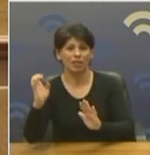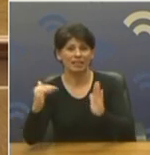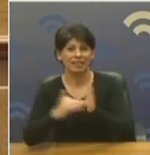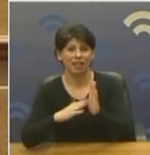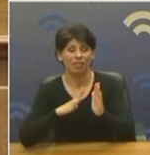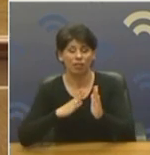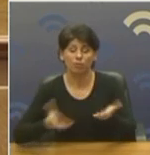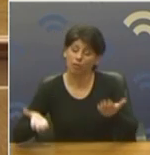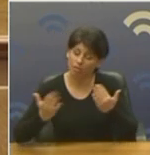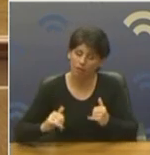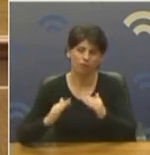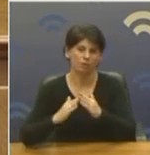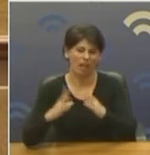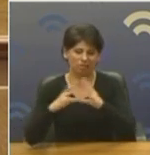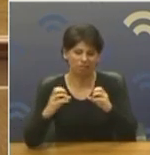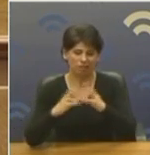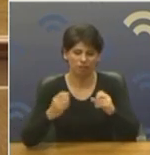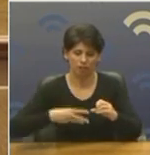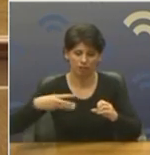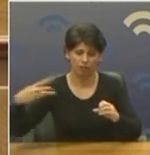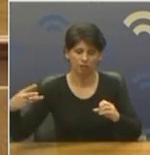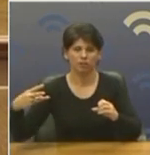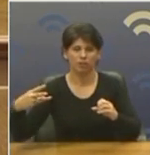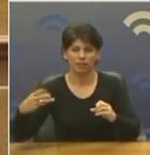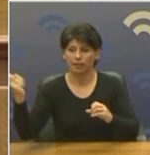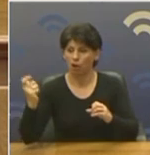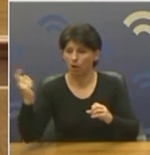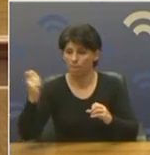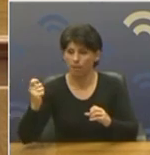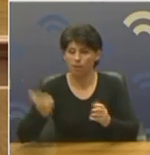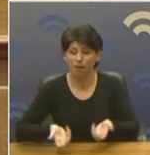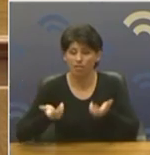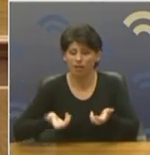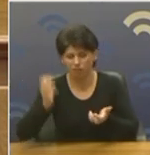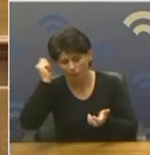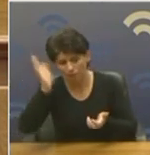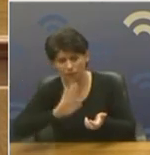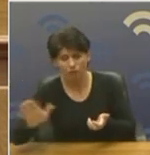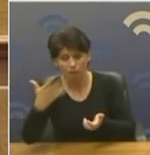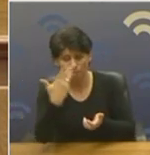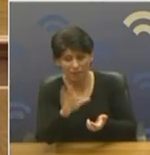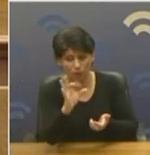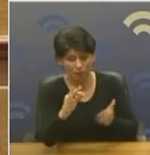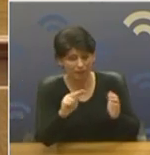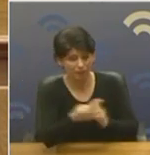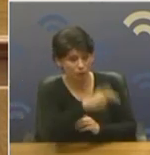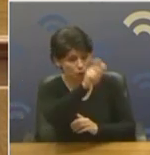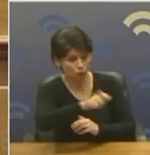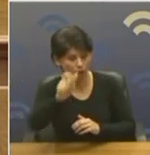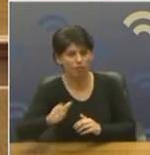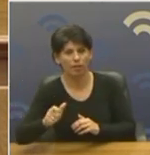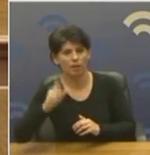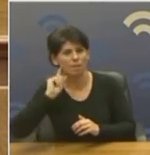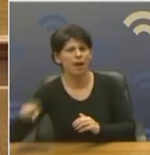άστεγοι. Μαλώνετε με το ΣΥΡΙΖΑ για τα 200 ευρώ επίδομα θέρμανσης. Είναι απίστευτο. Όταν δίνετε 550 ευρώ σε κάθε